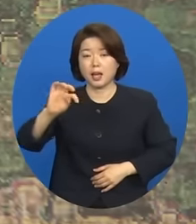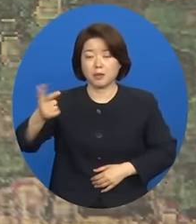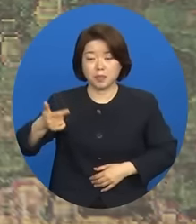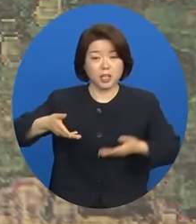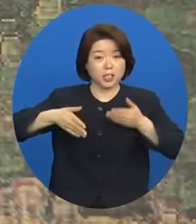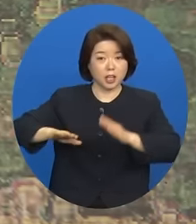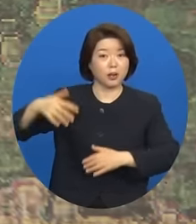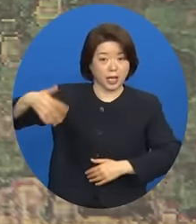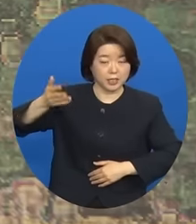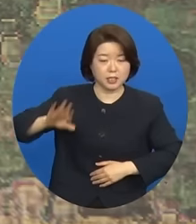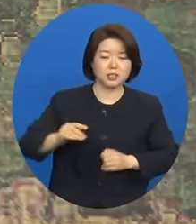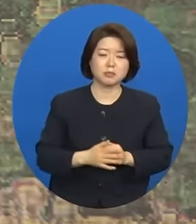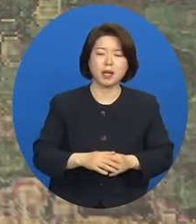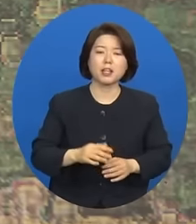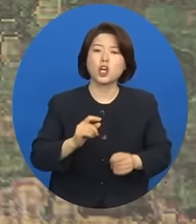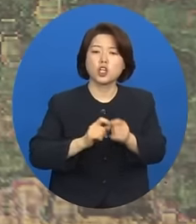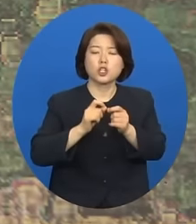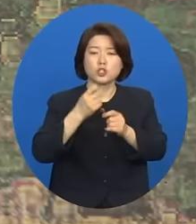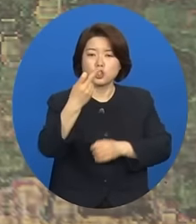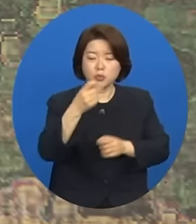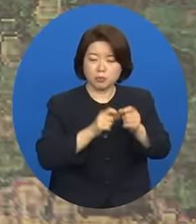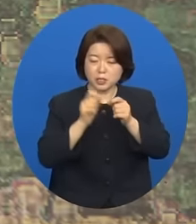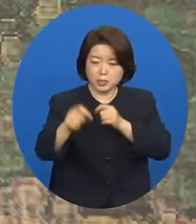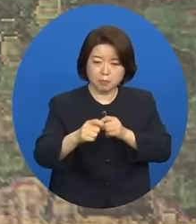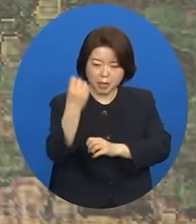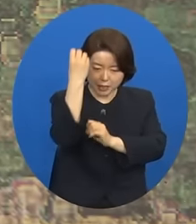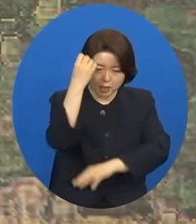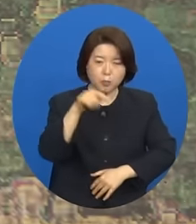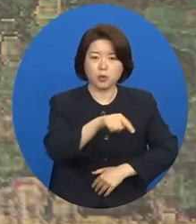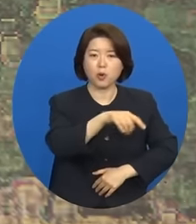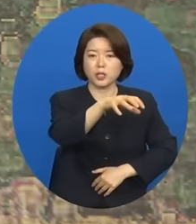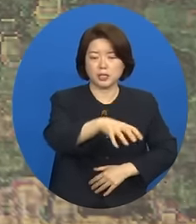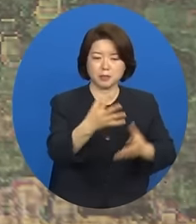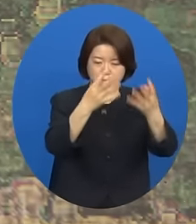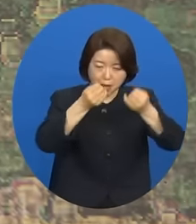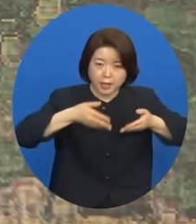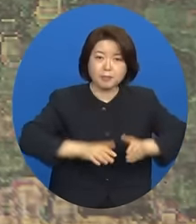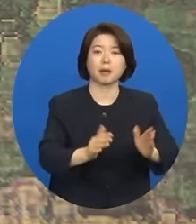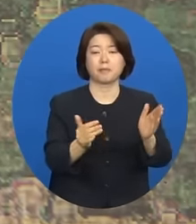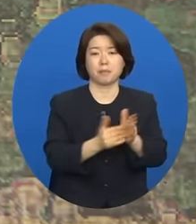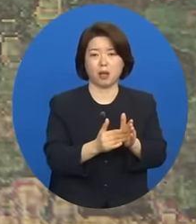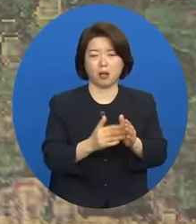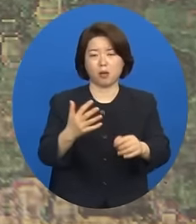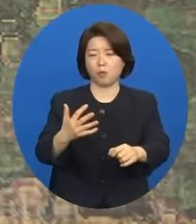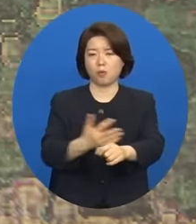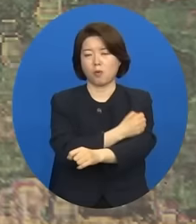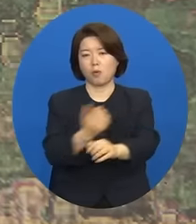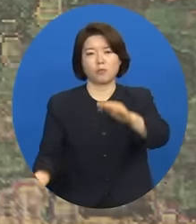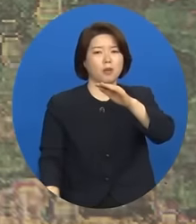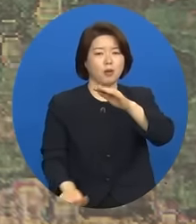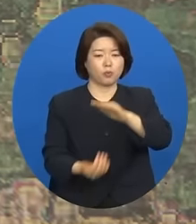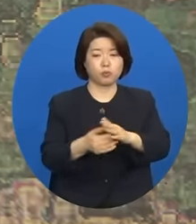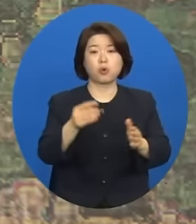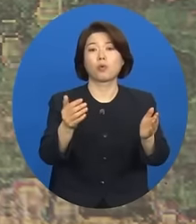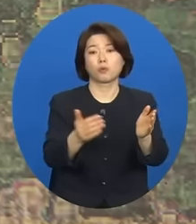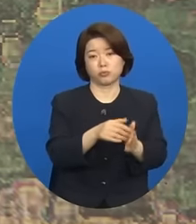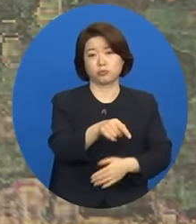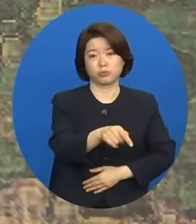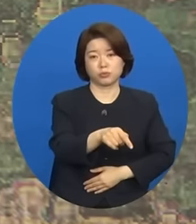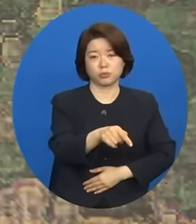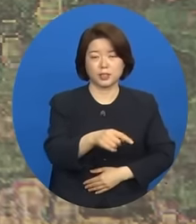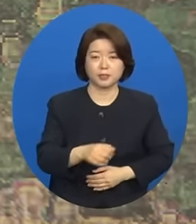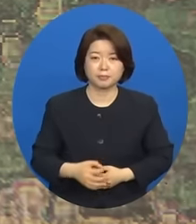지파의 근간을 바단 아람에서 이루게 됩니다. 그 어마어마한 약속의 성취가 이미 거기에서 이루어진 게 된